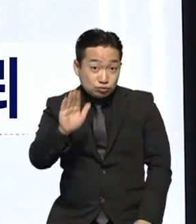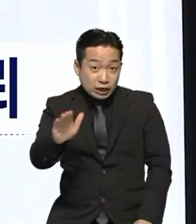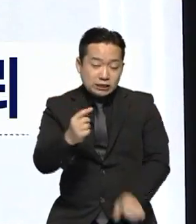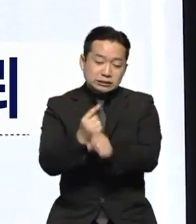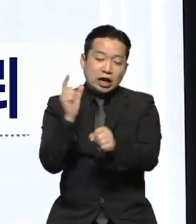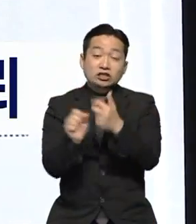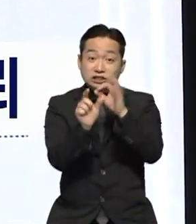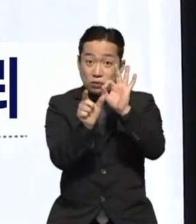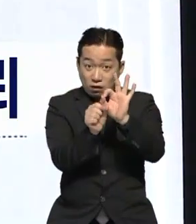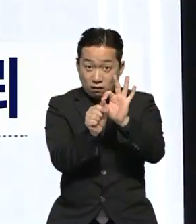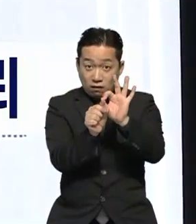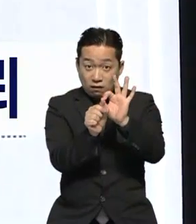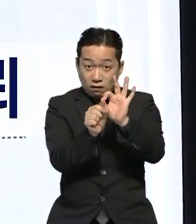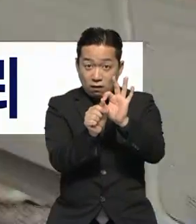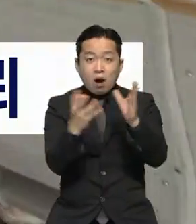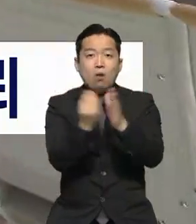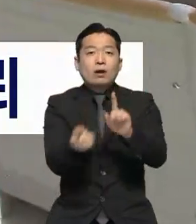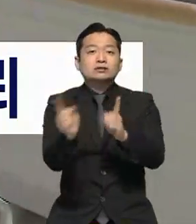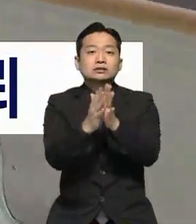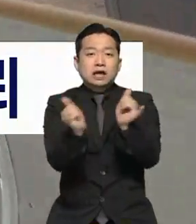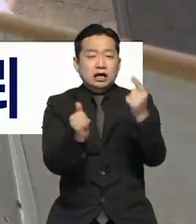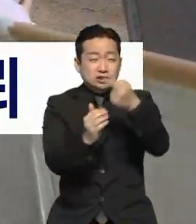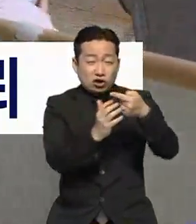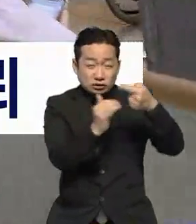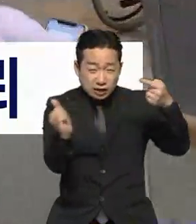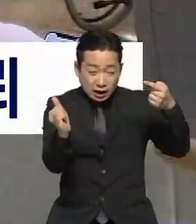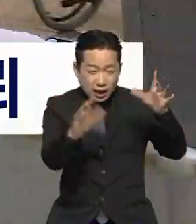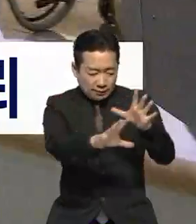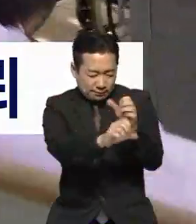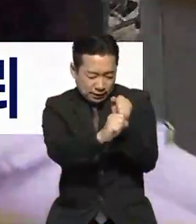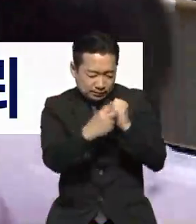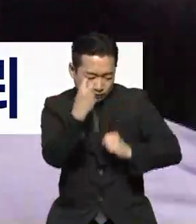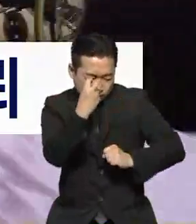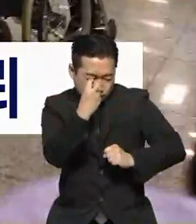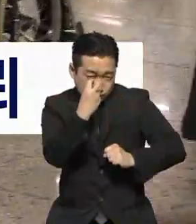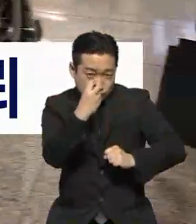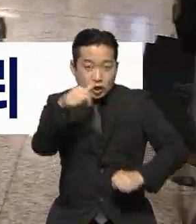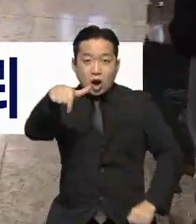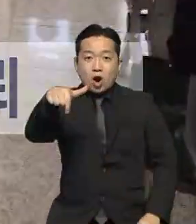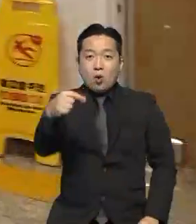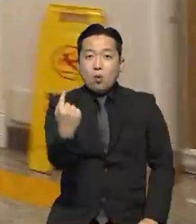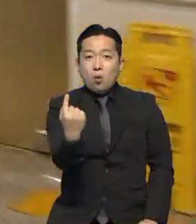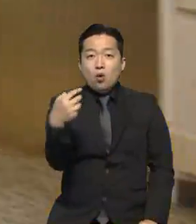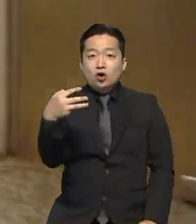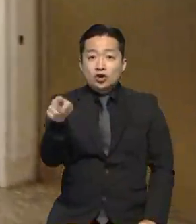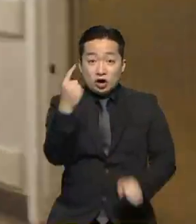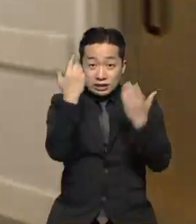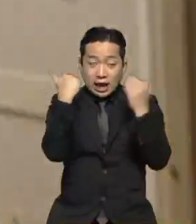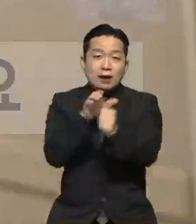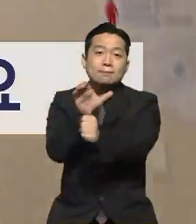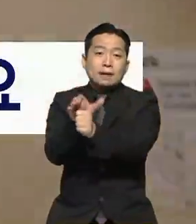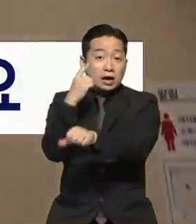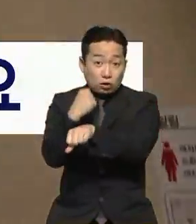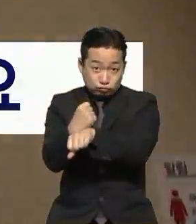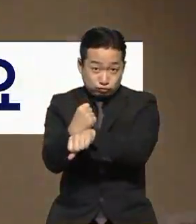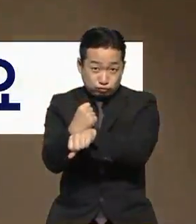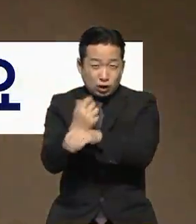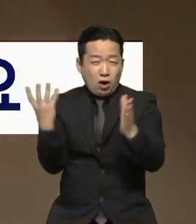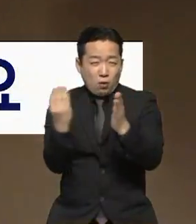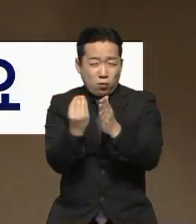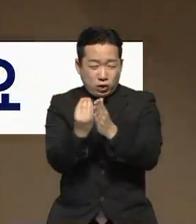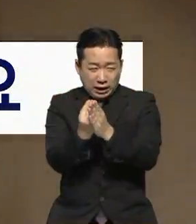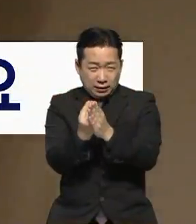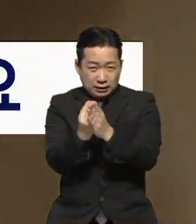지난해 10월에서야 완치자 천여 명을 대상으로 한 후유증 조사를 고려대에 의뢰했습니다. 최종 완료까지는 1년 정도